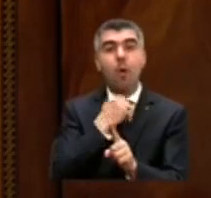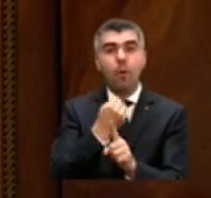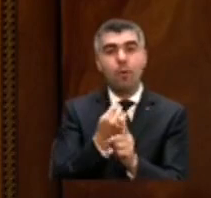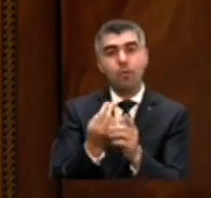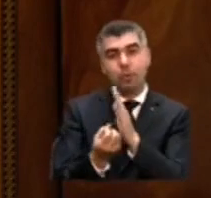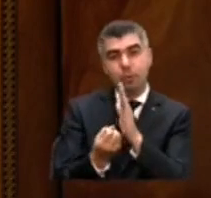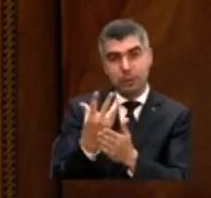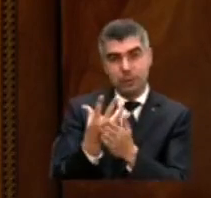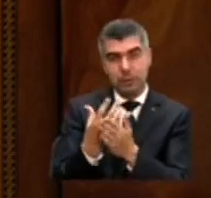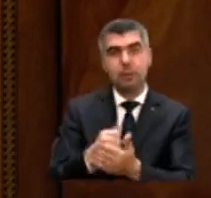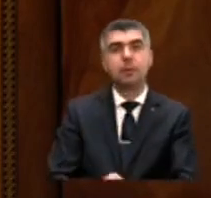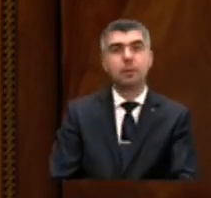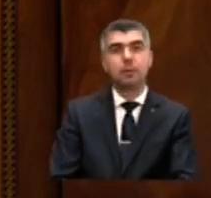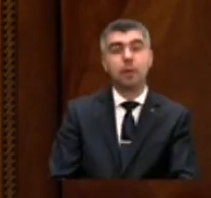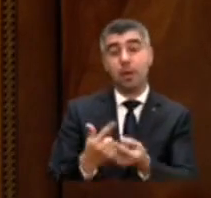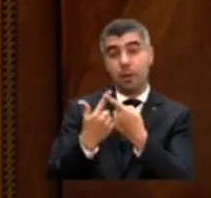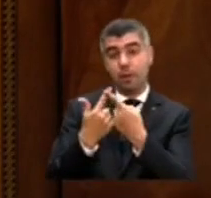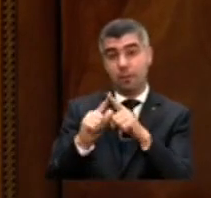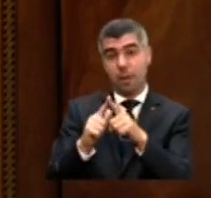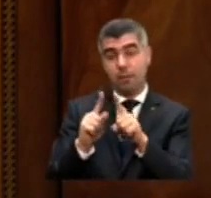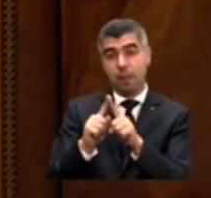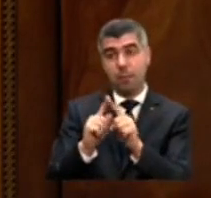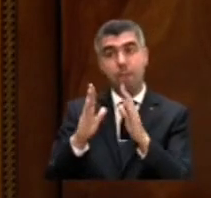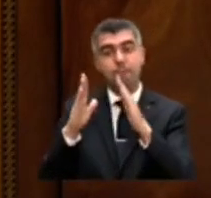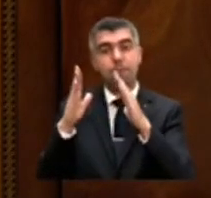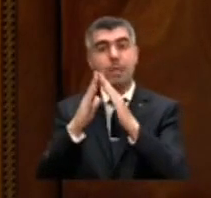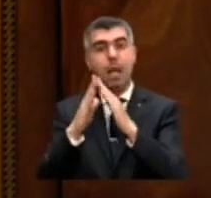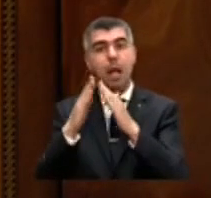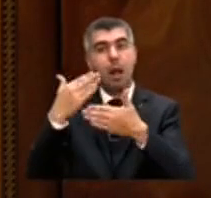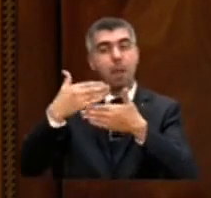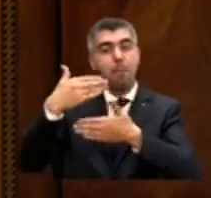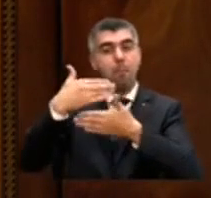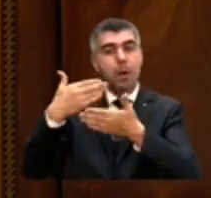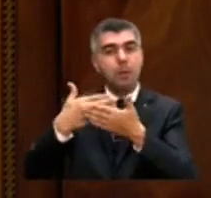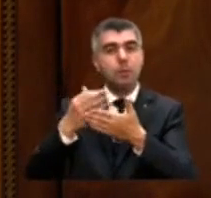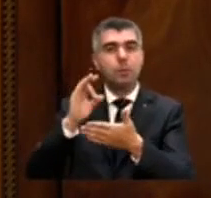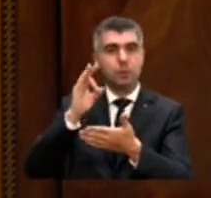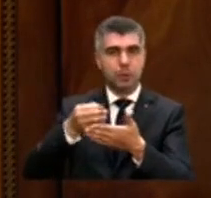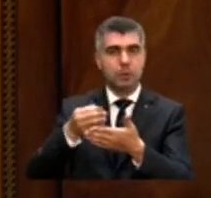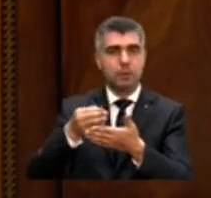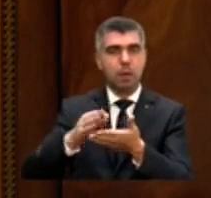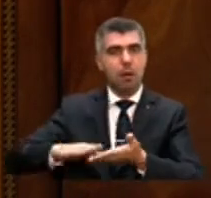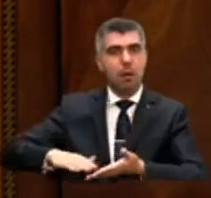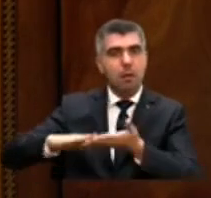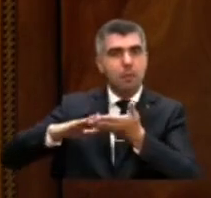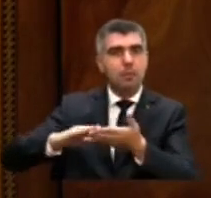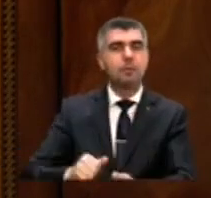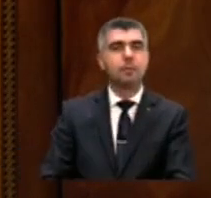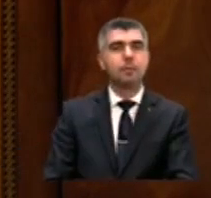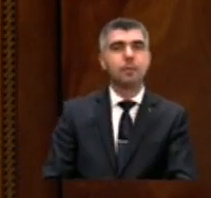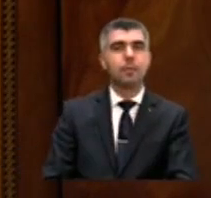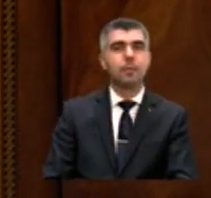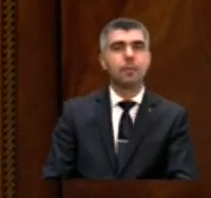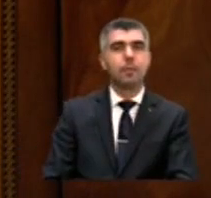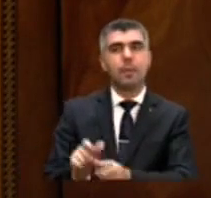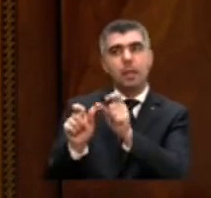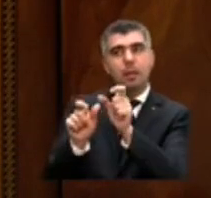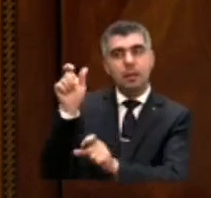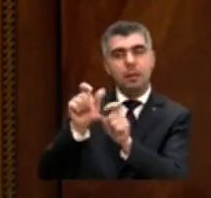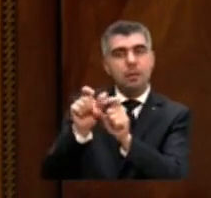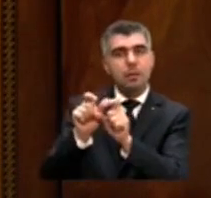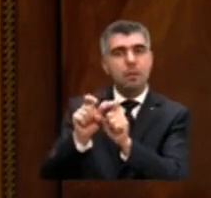أخرى ومنها قطاع السكن قصد إنعاش الاقتصاد الوطني وتوفير سكن